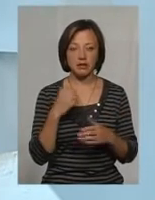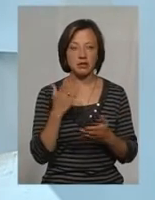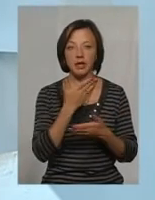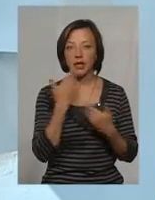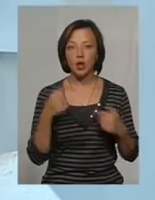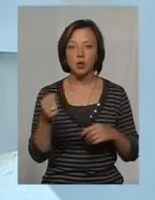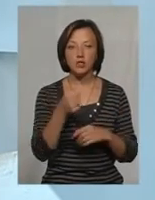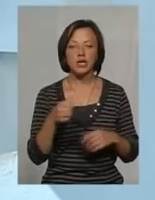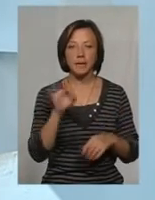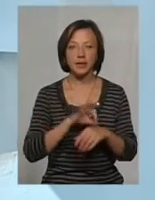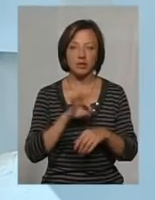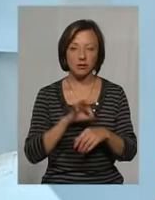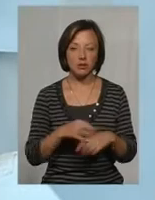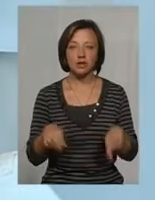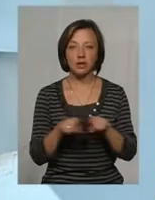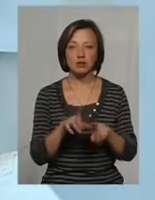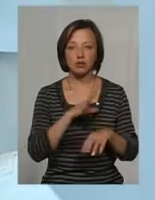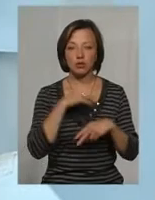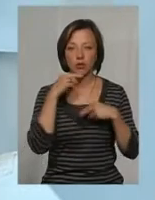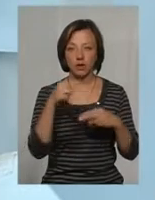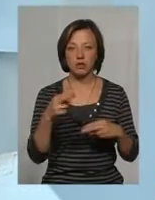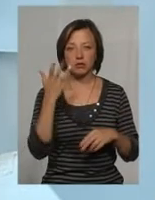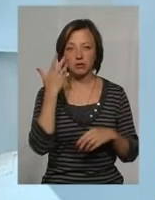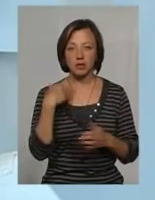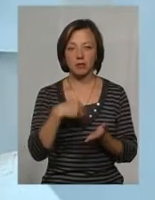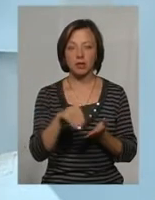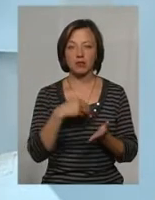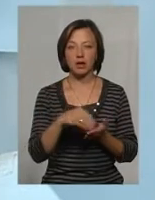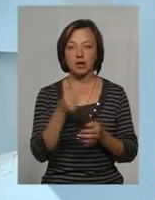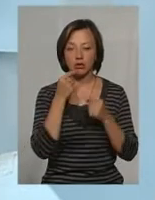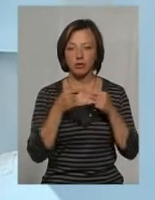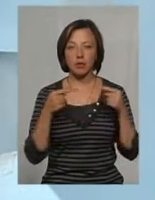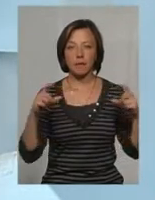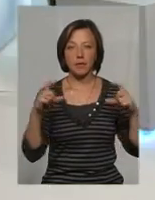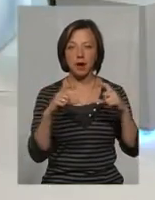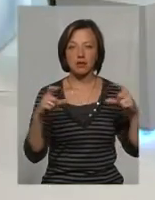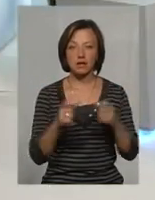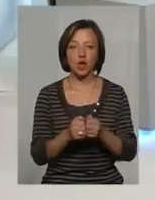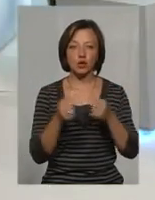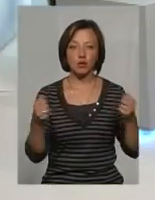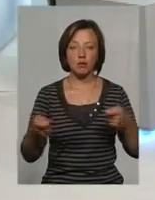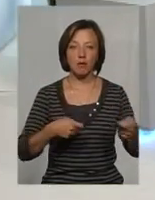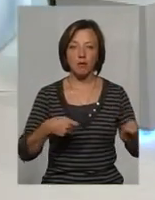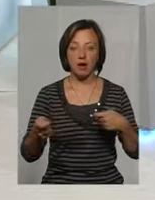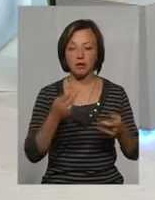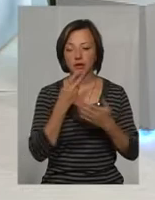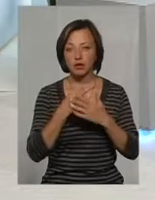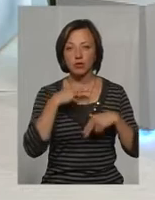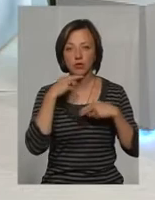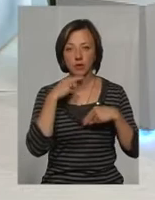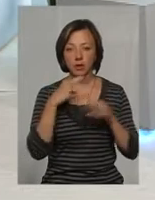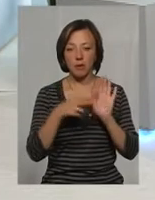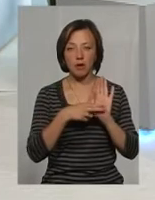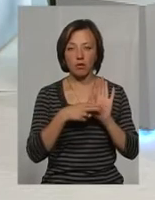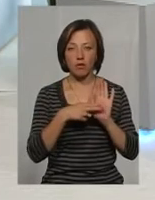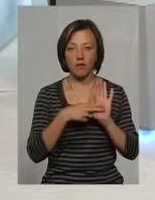захворювання. Теж бути уважним при придбанні харчових продуктів в магазинах, в супермаркетах. Уважно дивитися, в першу чергу, на